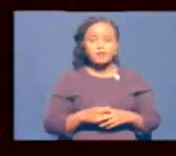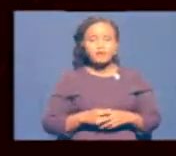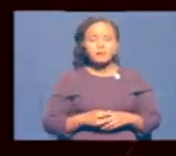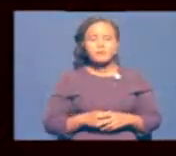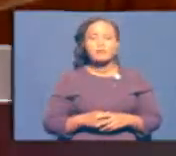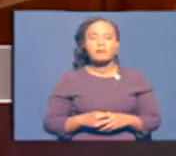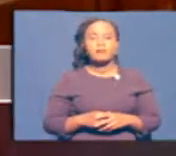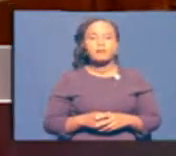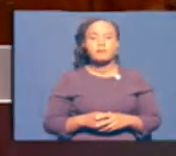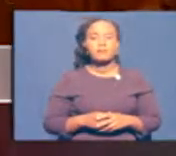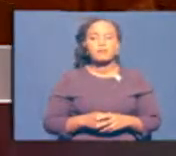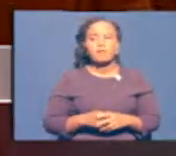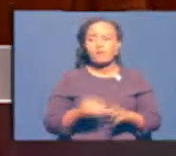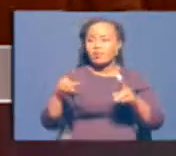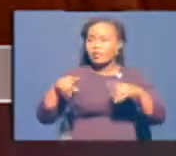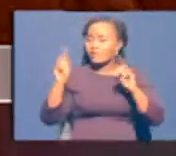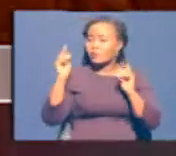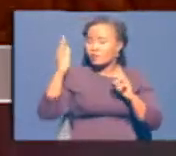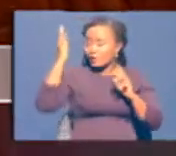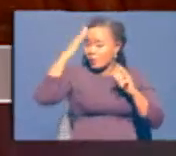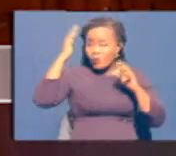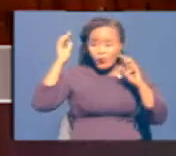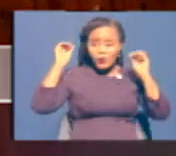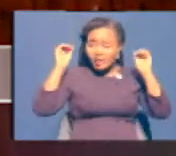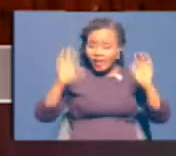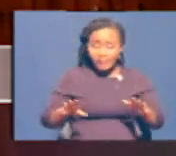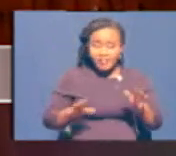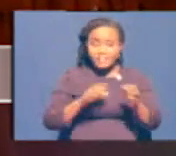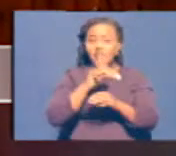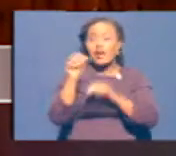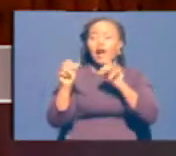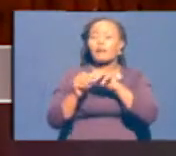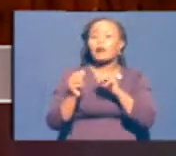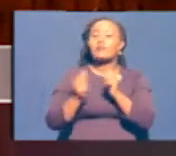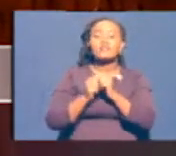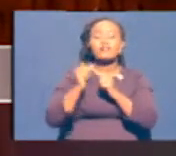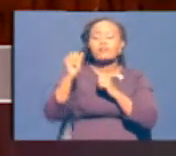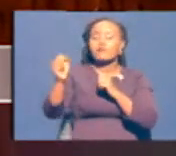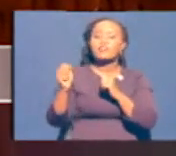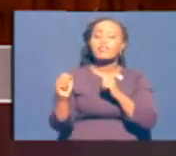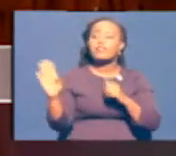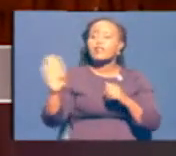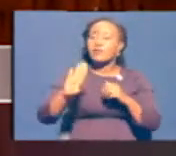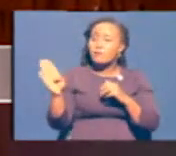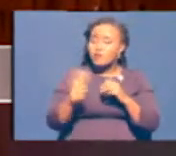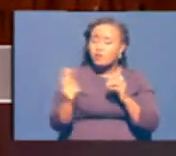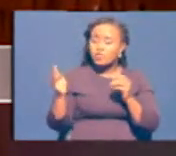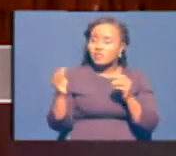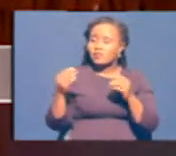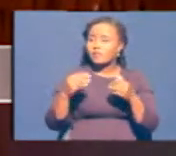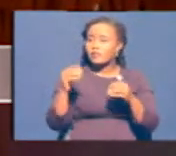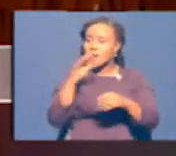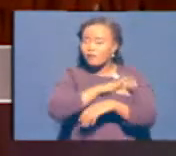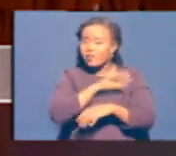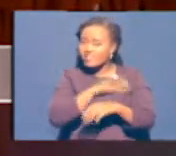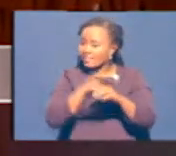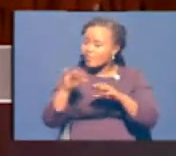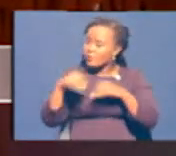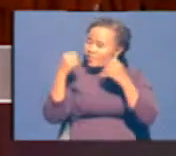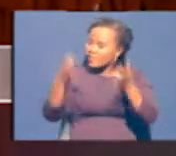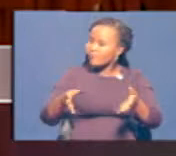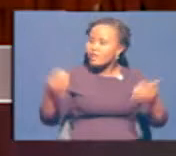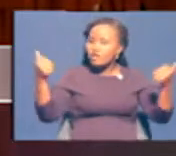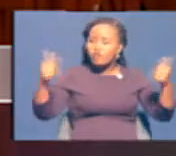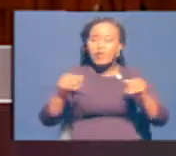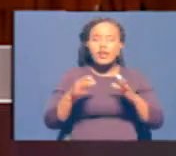They know nothing about 15 billion credit facility given to anybody or any company in